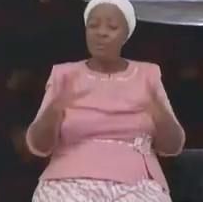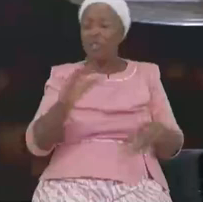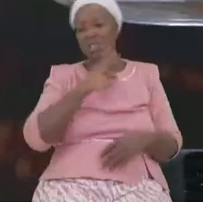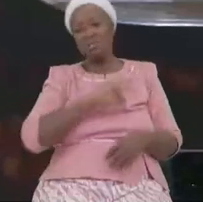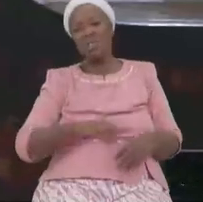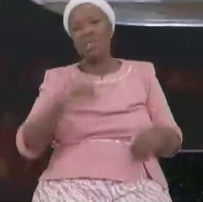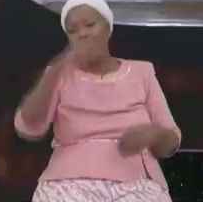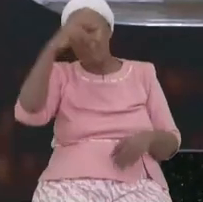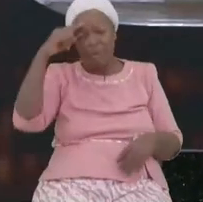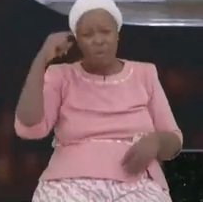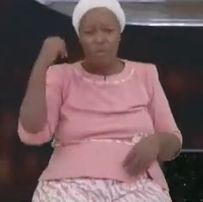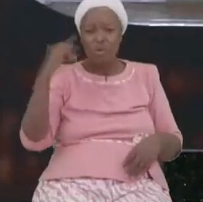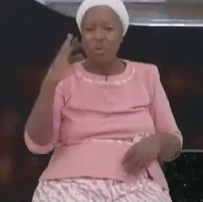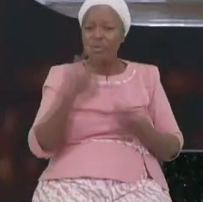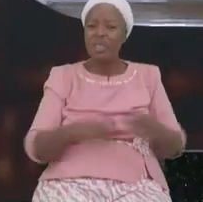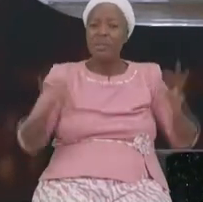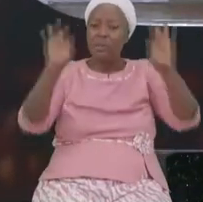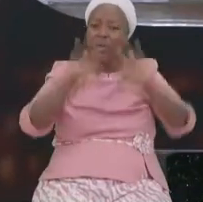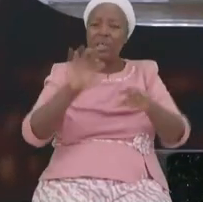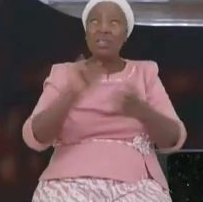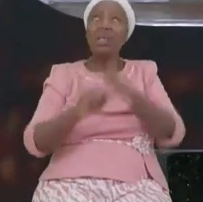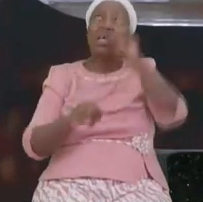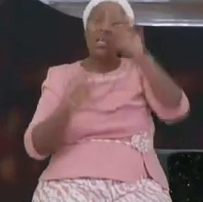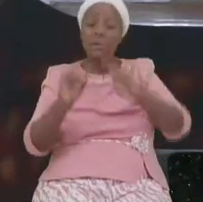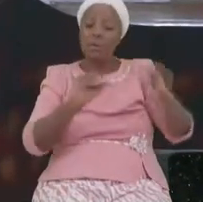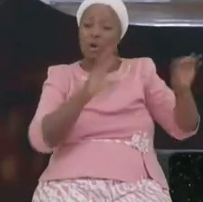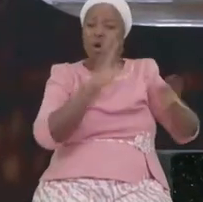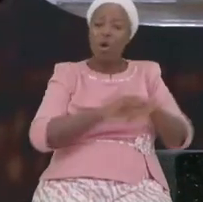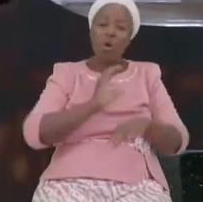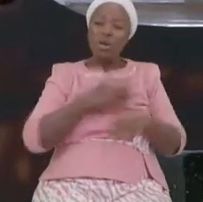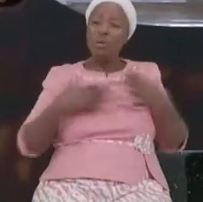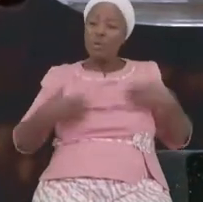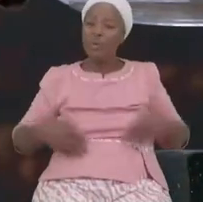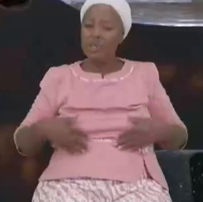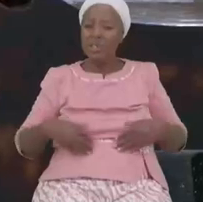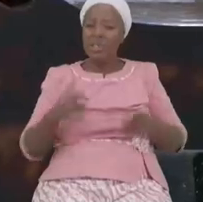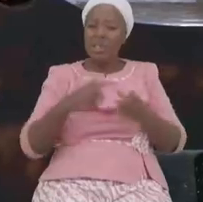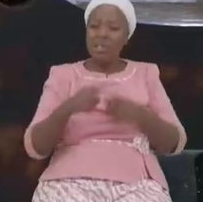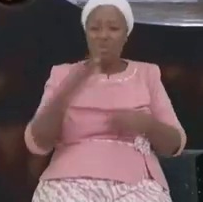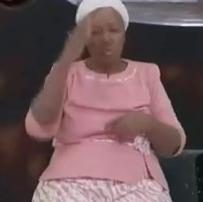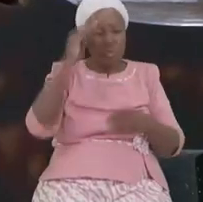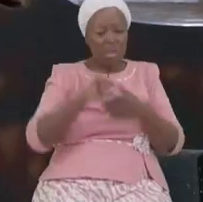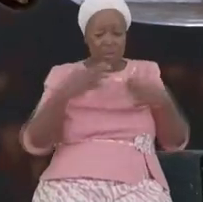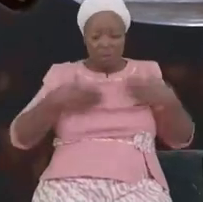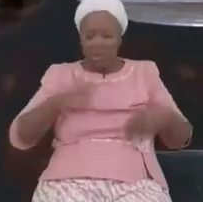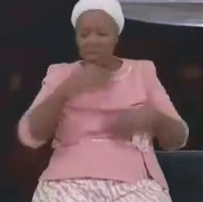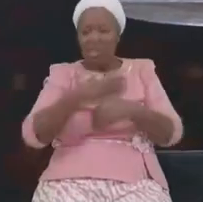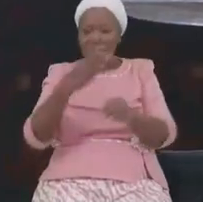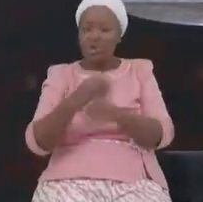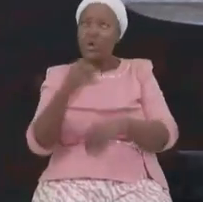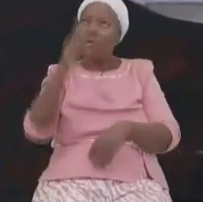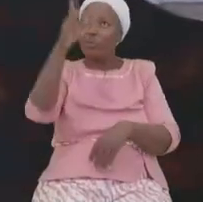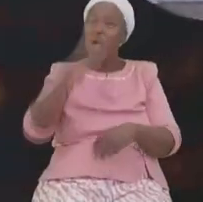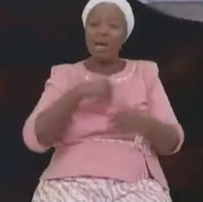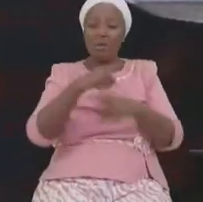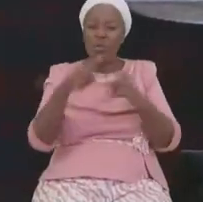à cause de la valeur qu'il place à notre corps. Après tout, le corps est la création de Dieu. Et quand il